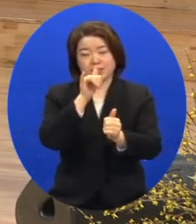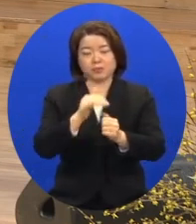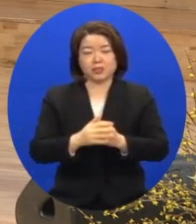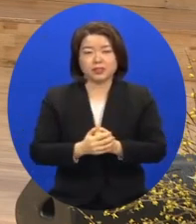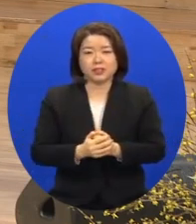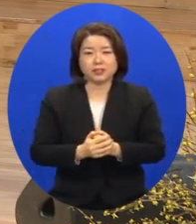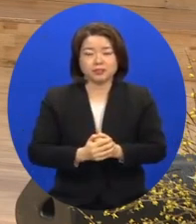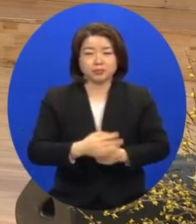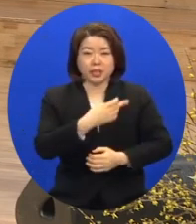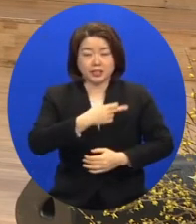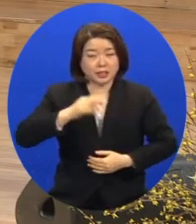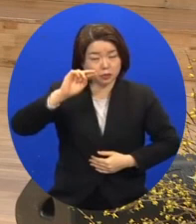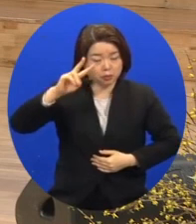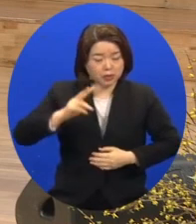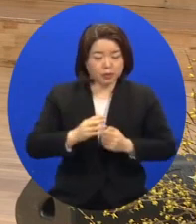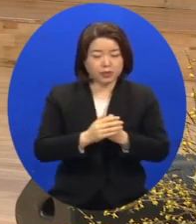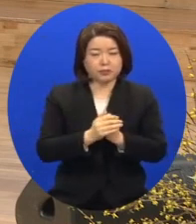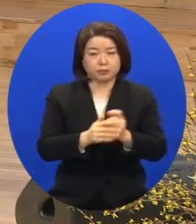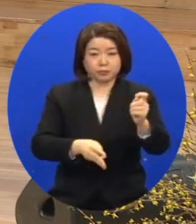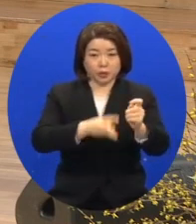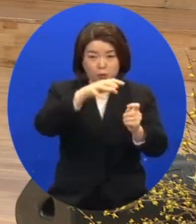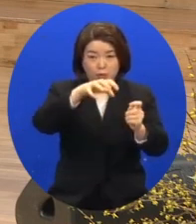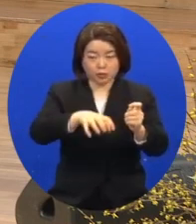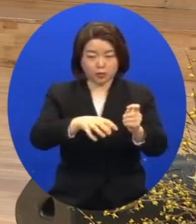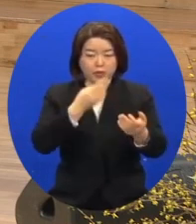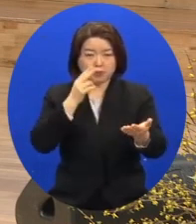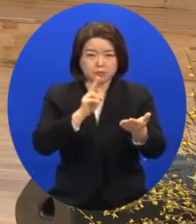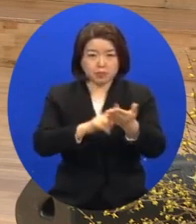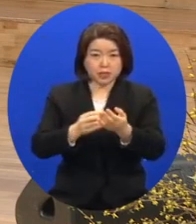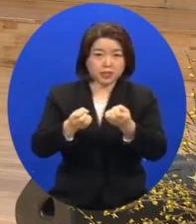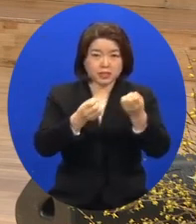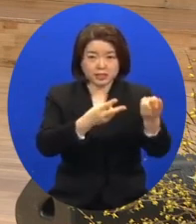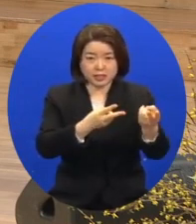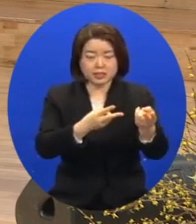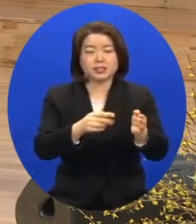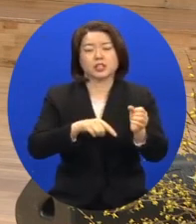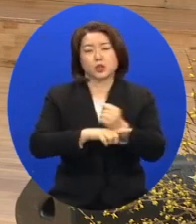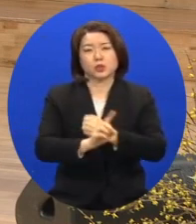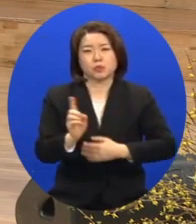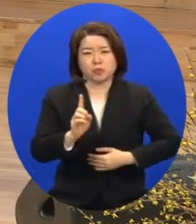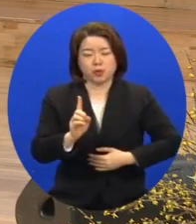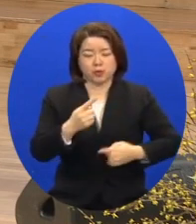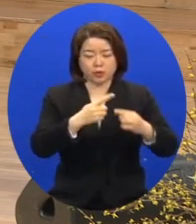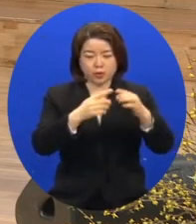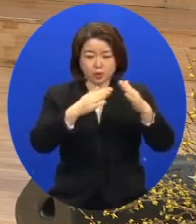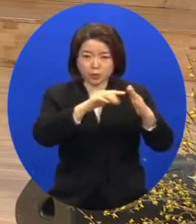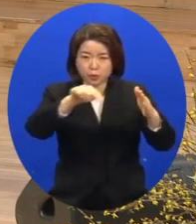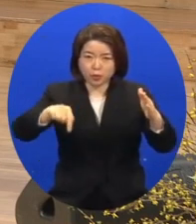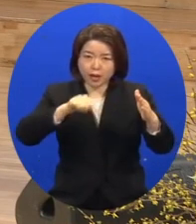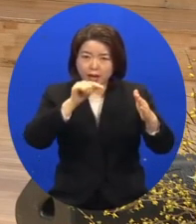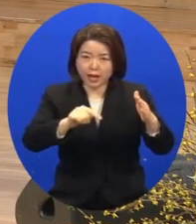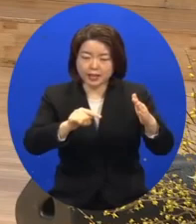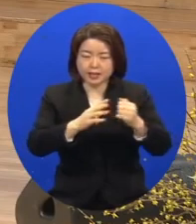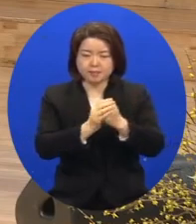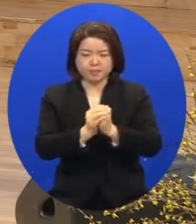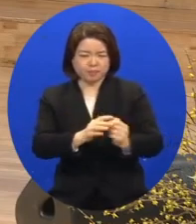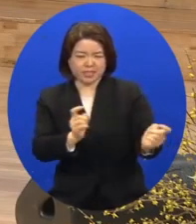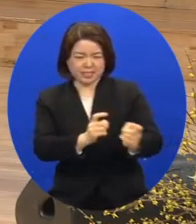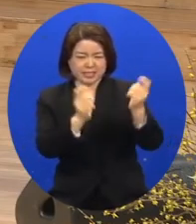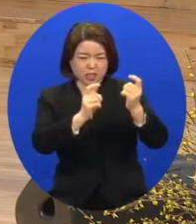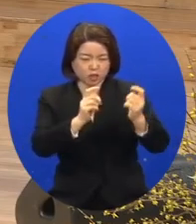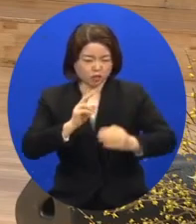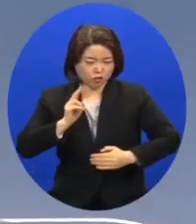고린도에 편지를 쓴 이유는 고린도교회 안에 시기와 다툼이 일어났다 는 소식을 들었기 때문에